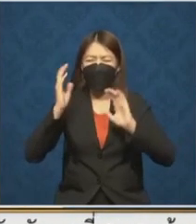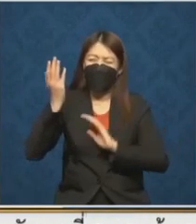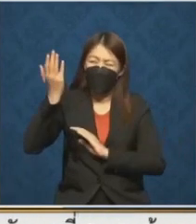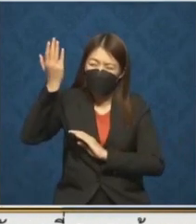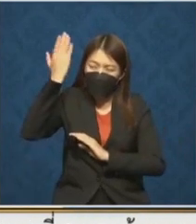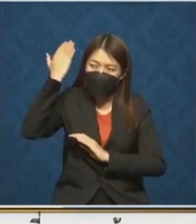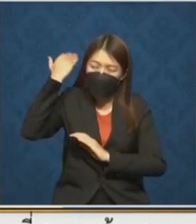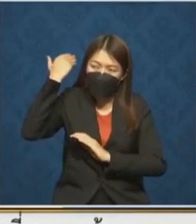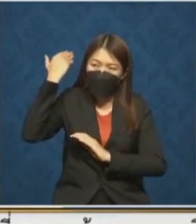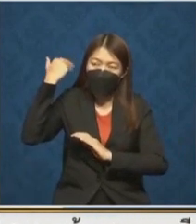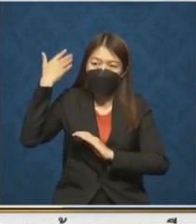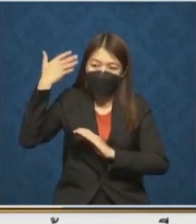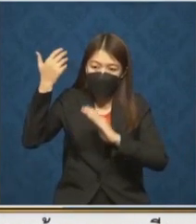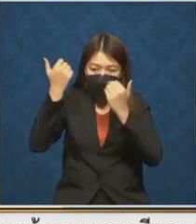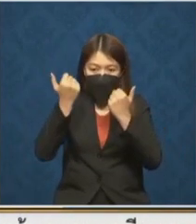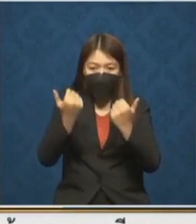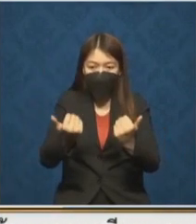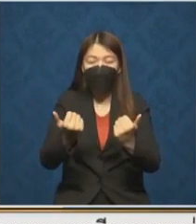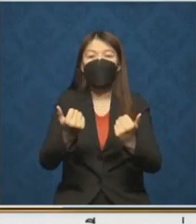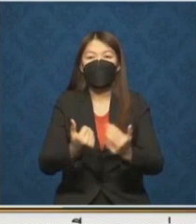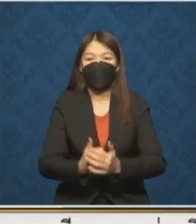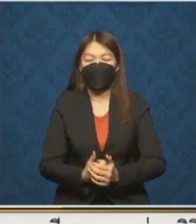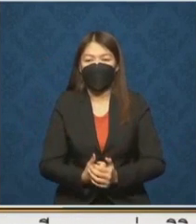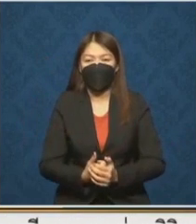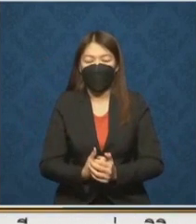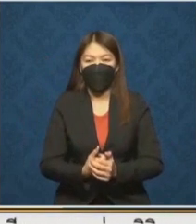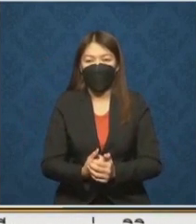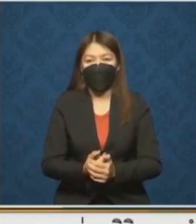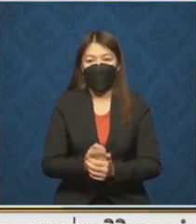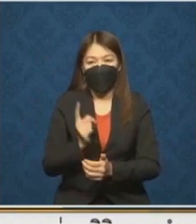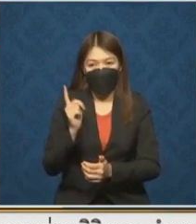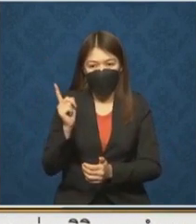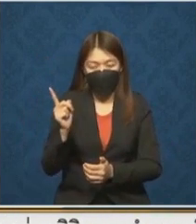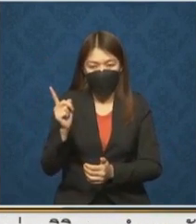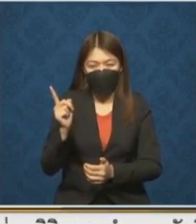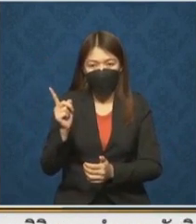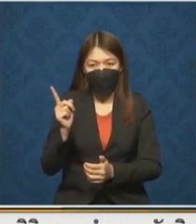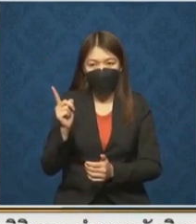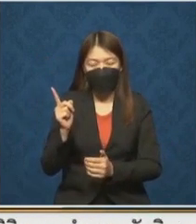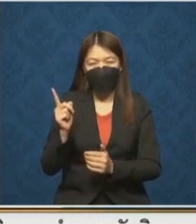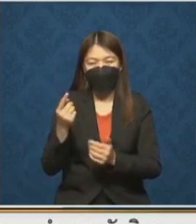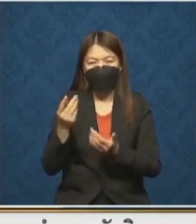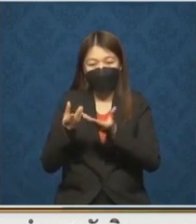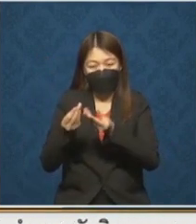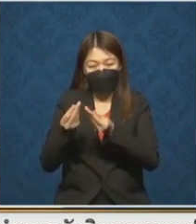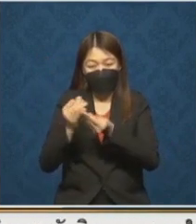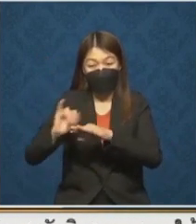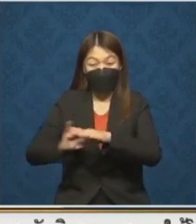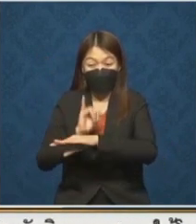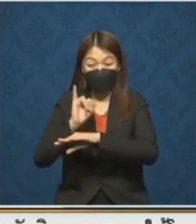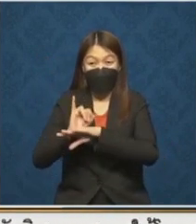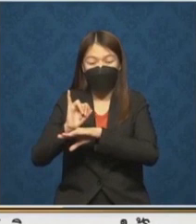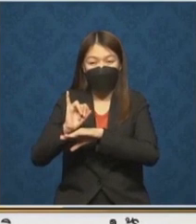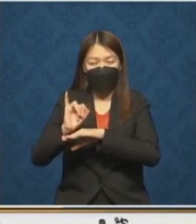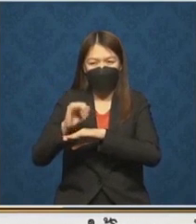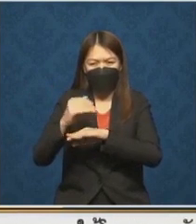อดีต จนมาถึงปัจจุบันซึ่ง แนวเขตที่เกินไป ในก